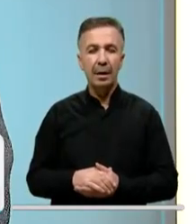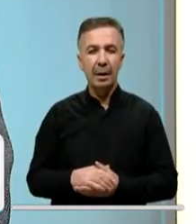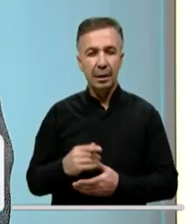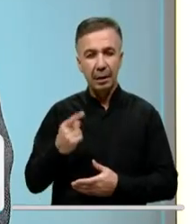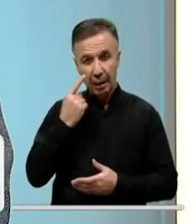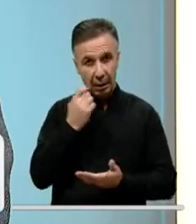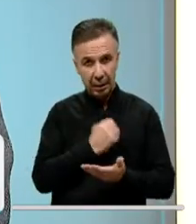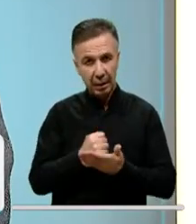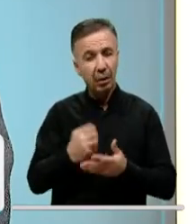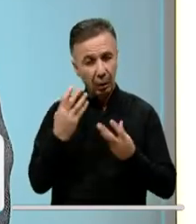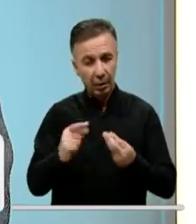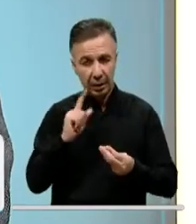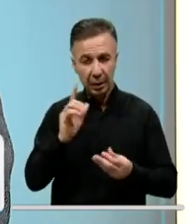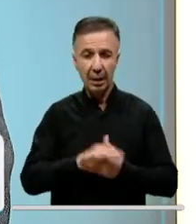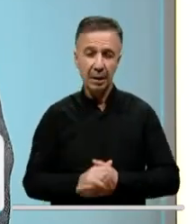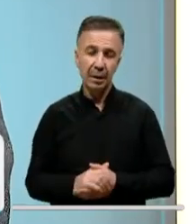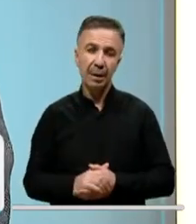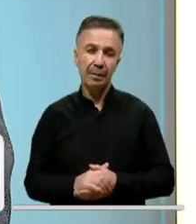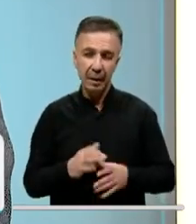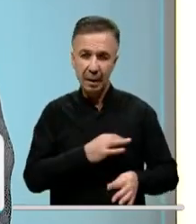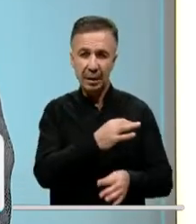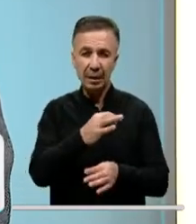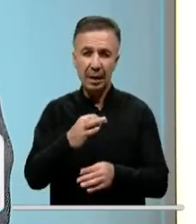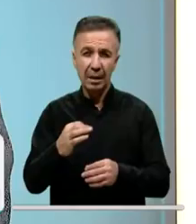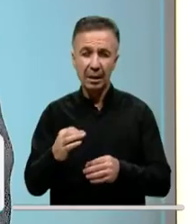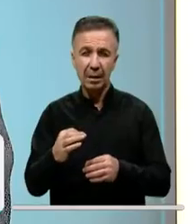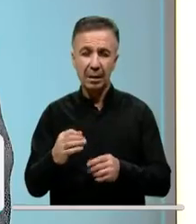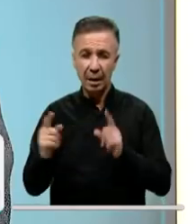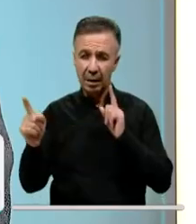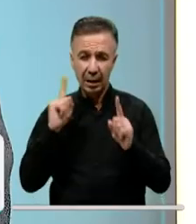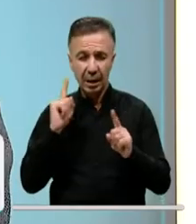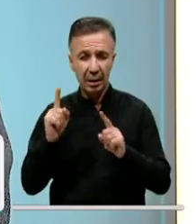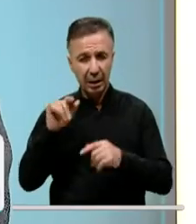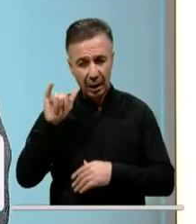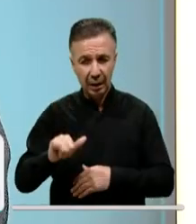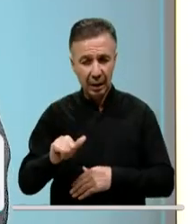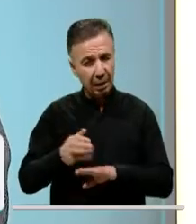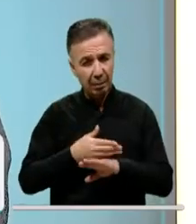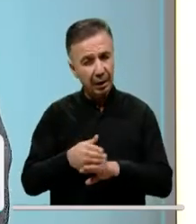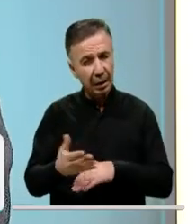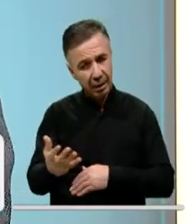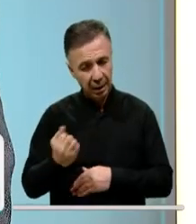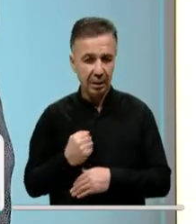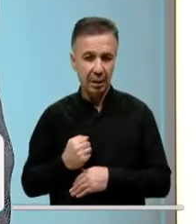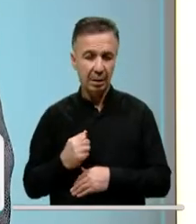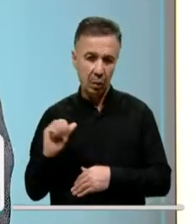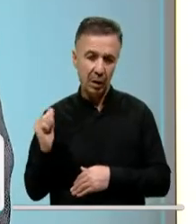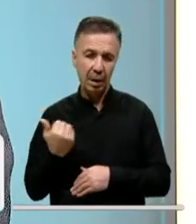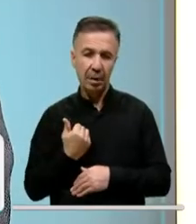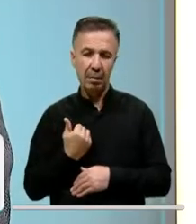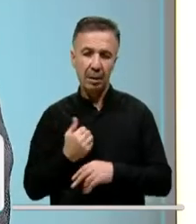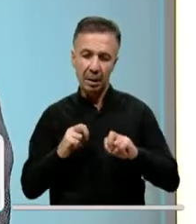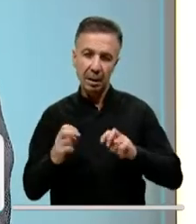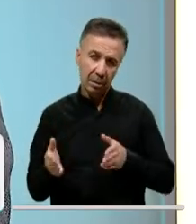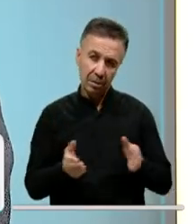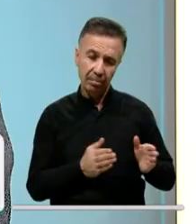ki insanlar haklarını koruyabilsinler. Elbette. Bu önemli bir ayrıntı.